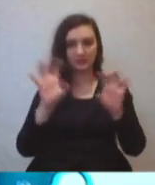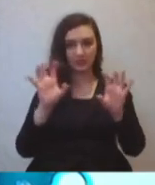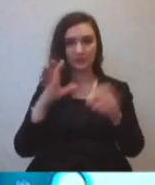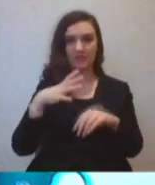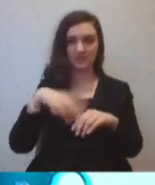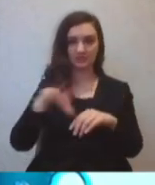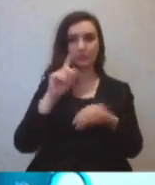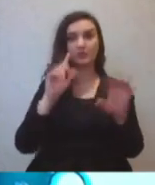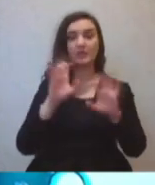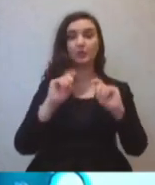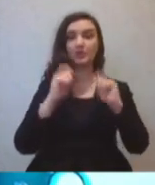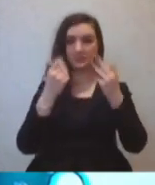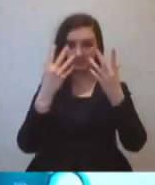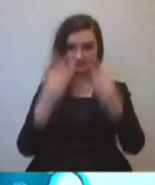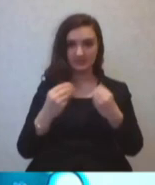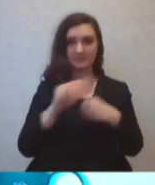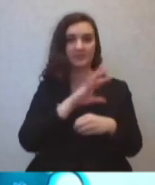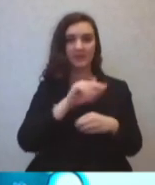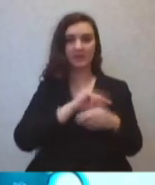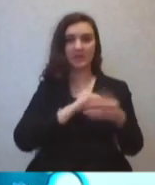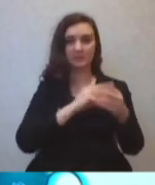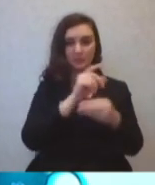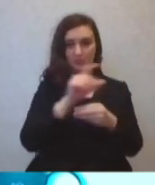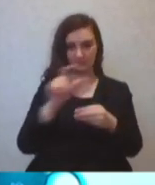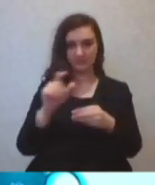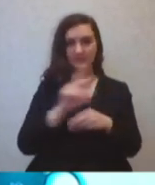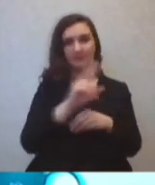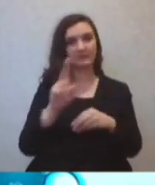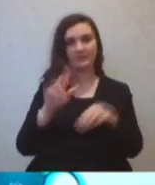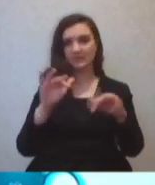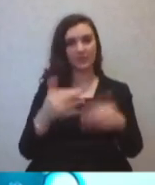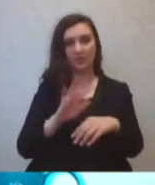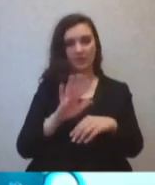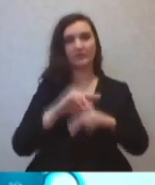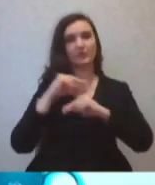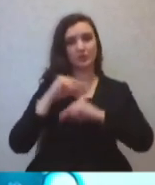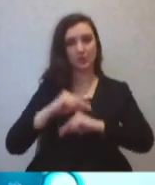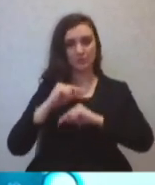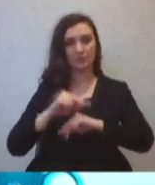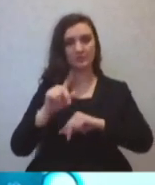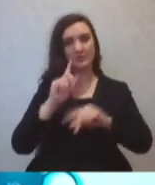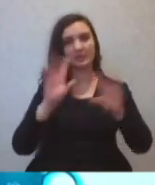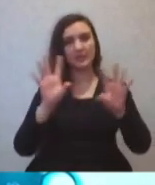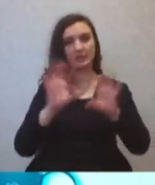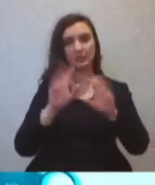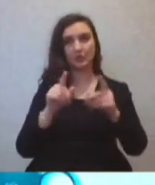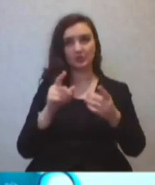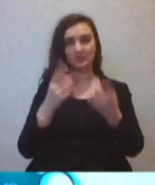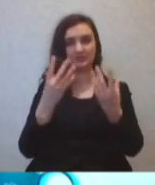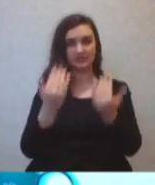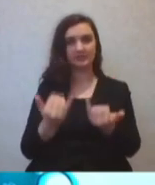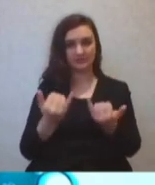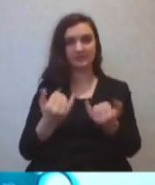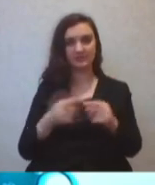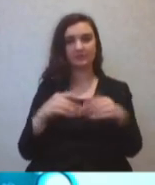რადიოს დაბადების დღეს, ყველა იმ თანამშრომელს, ყველა იმ ადამიანს, ვინც დაუღალავად შრომობს ამ რადიოს დღეგრძელობისათვის,